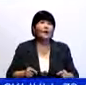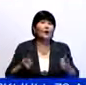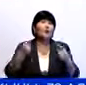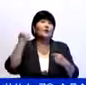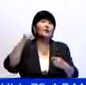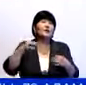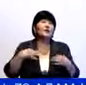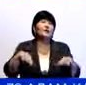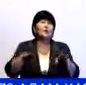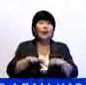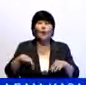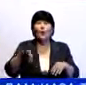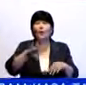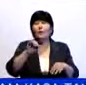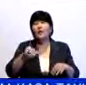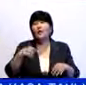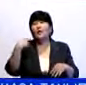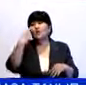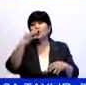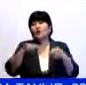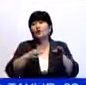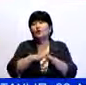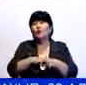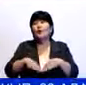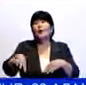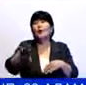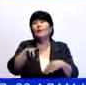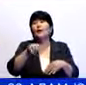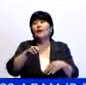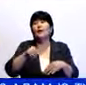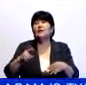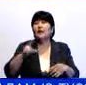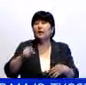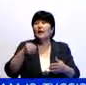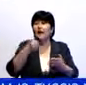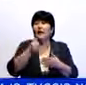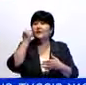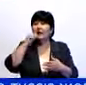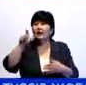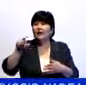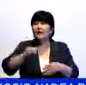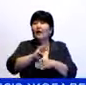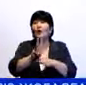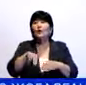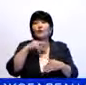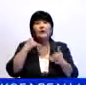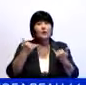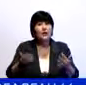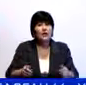Ұлы жеңіс мерекесіне орай облыс бойынша жеке сот орындаушылар өңірлік палатасының мамандары қазыналы қарттарға құрмет көрсетті.